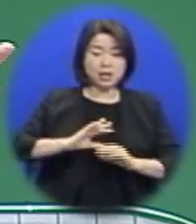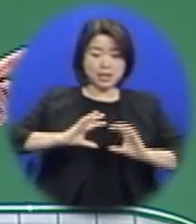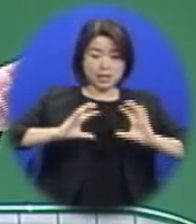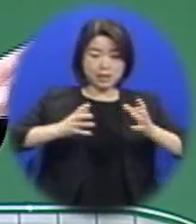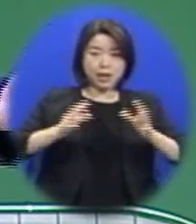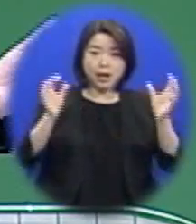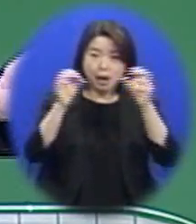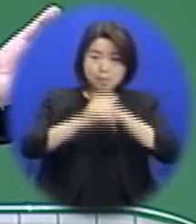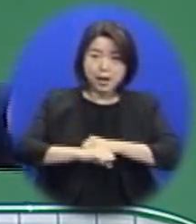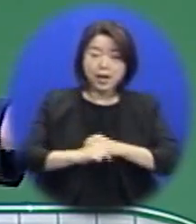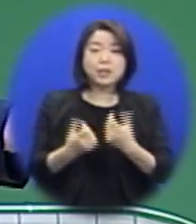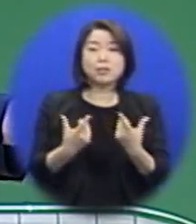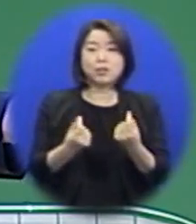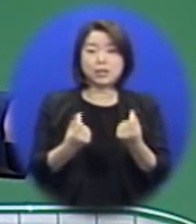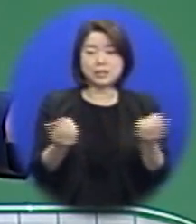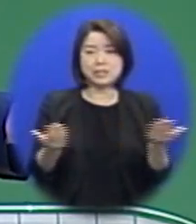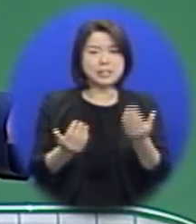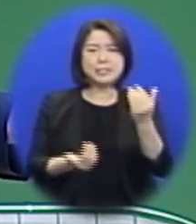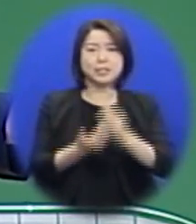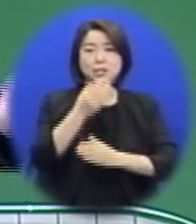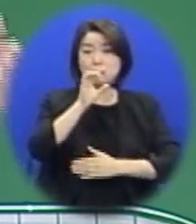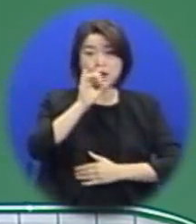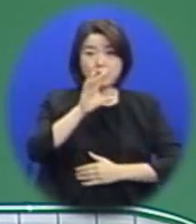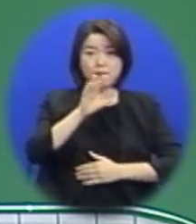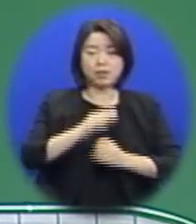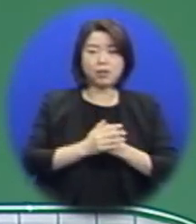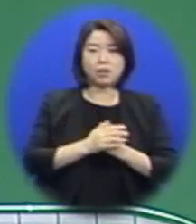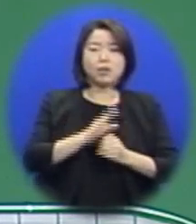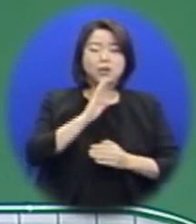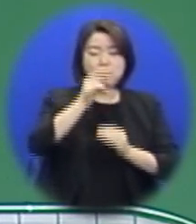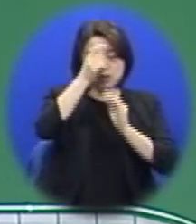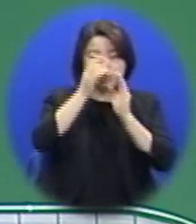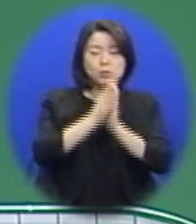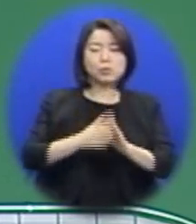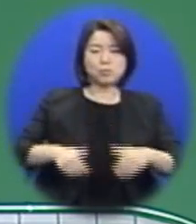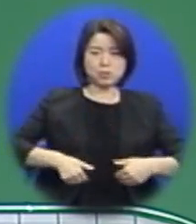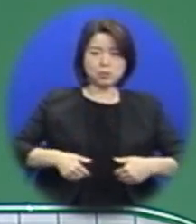망하는 것 같은 일이 일어나면 안 되겠죠. 기도해야 합니다.